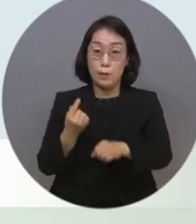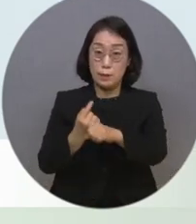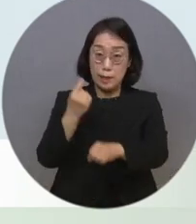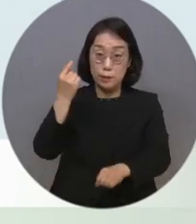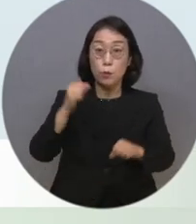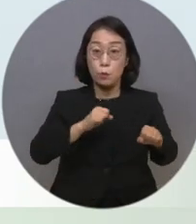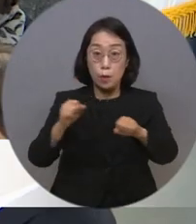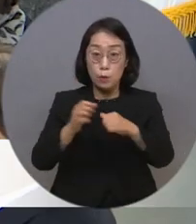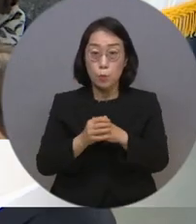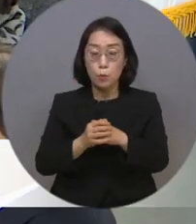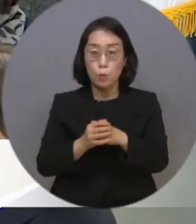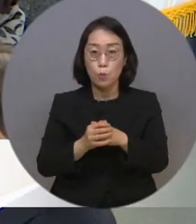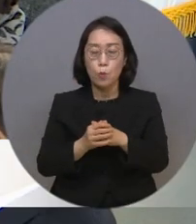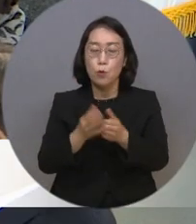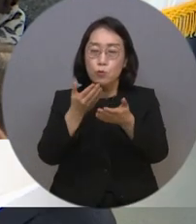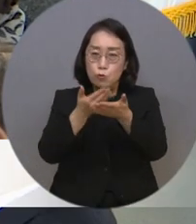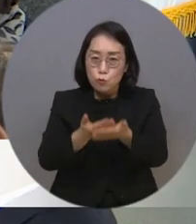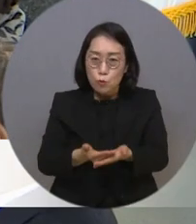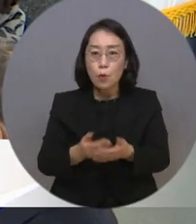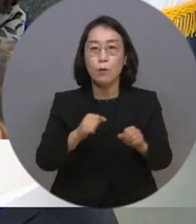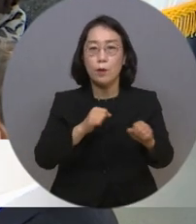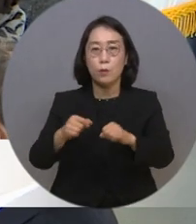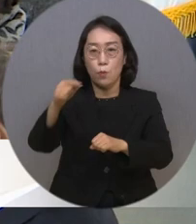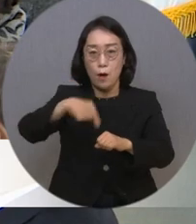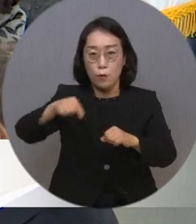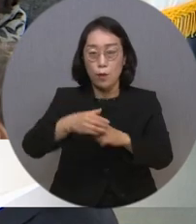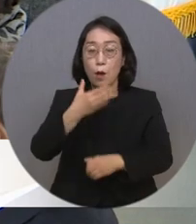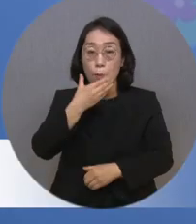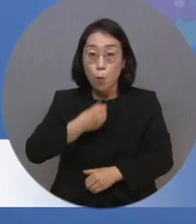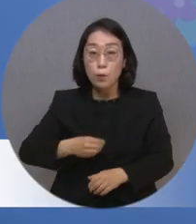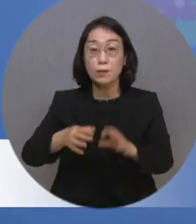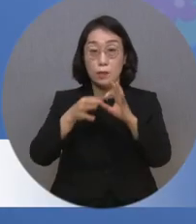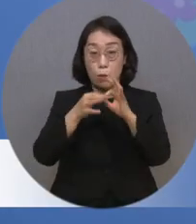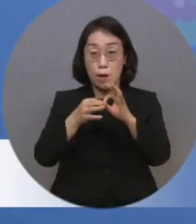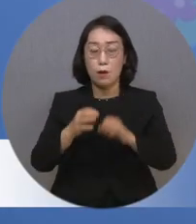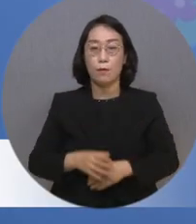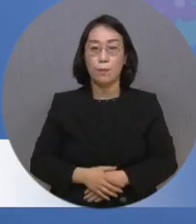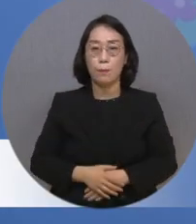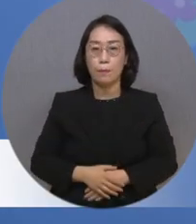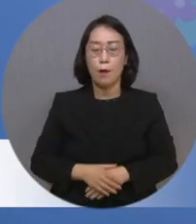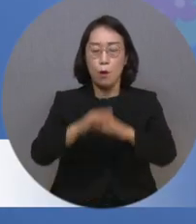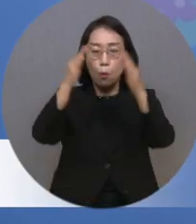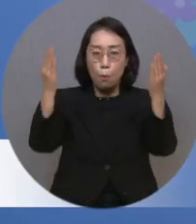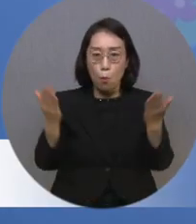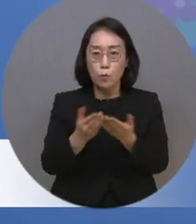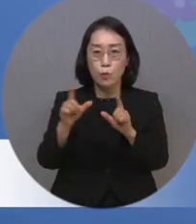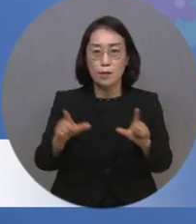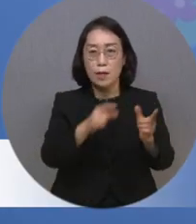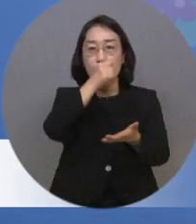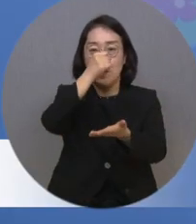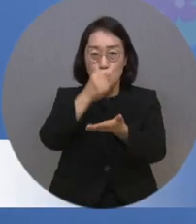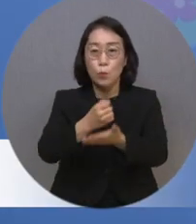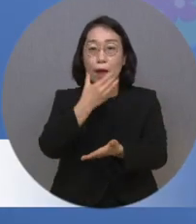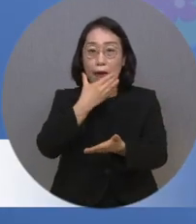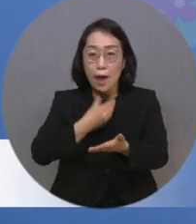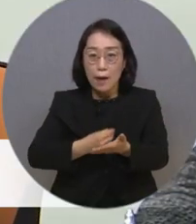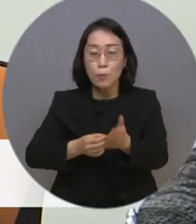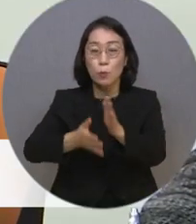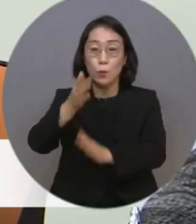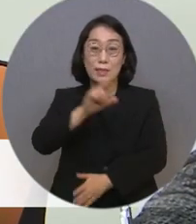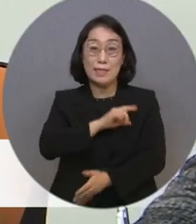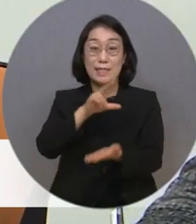2022년 민선 8기 주요 성과 보고 가운데 복지 분야 성과로는 모두가 살기 좋은 행복도시 슬로건으로